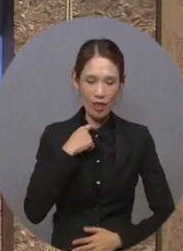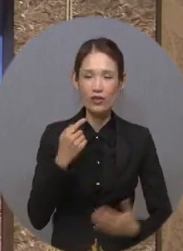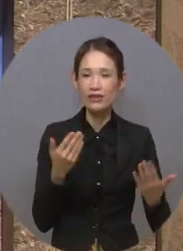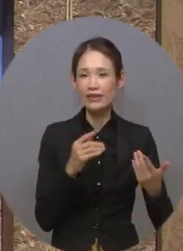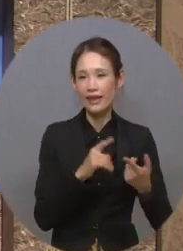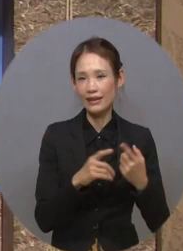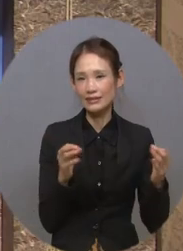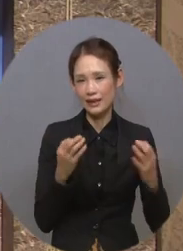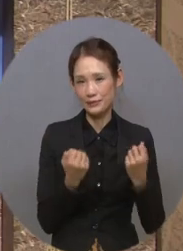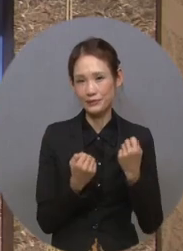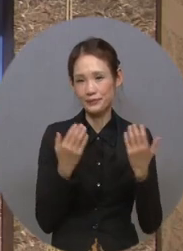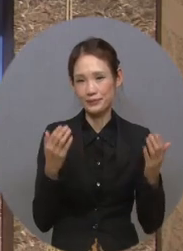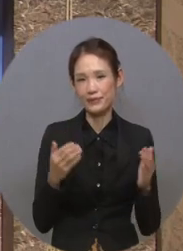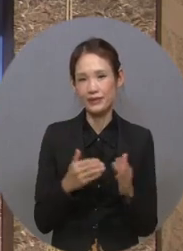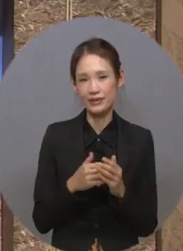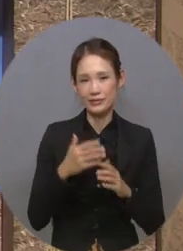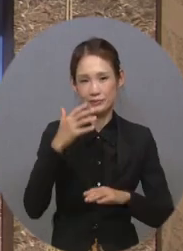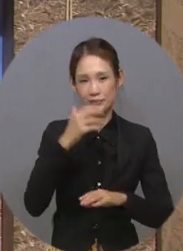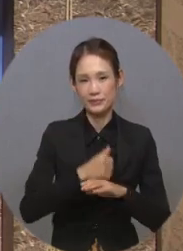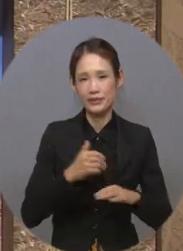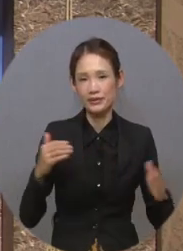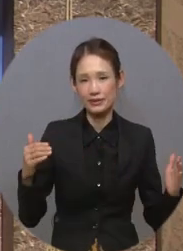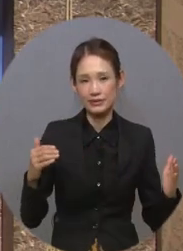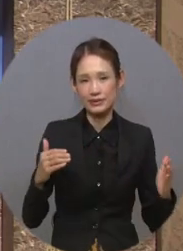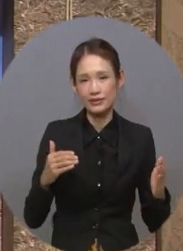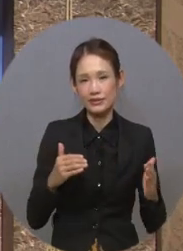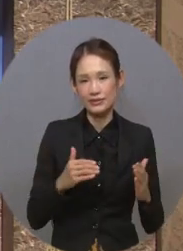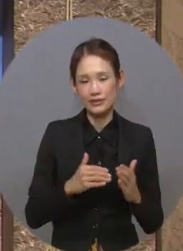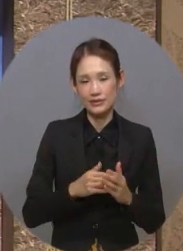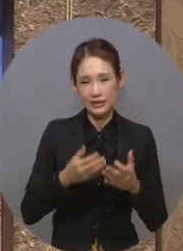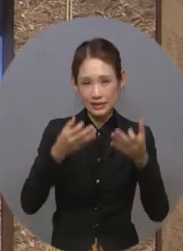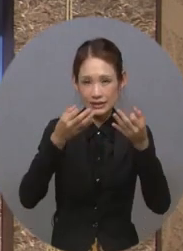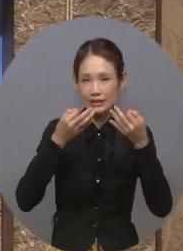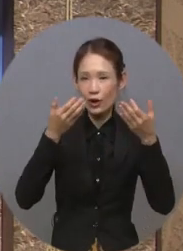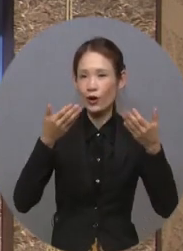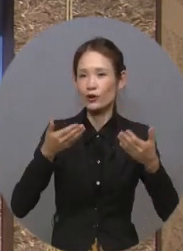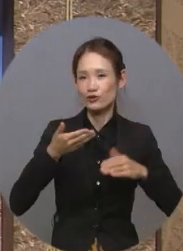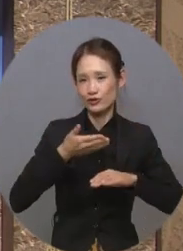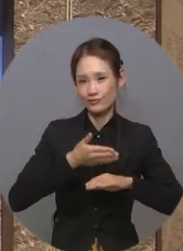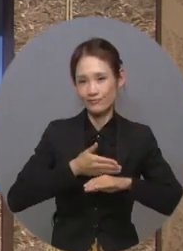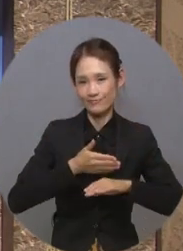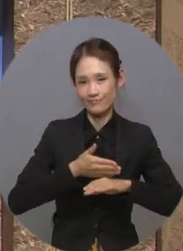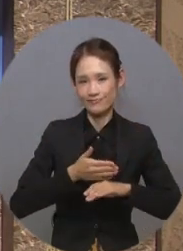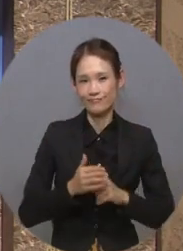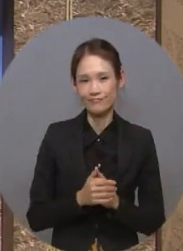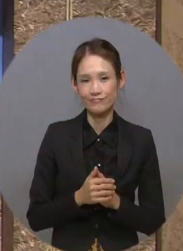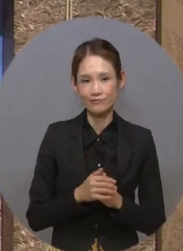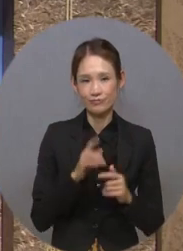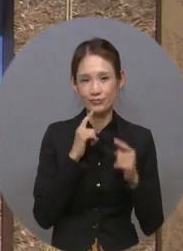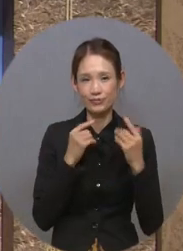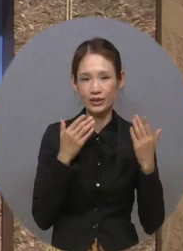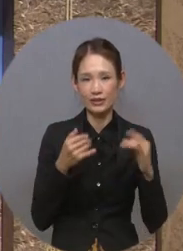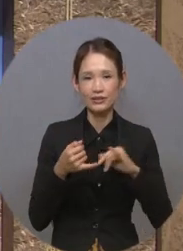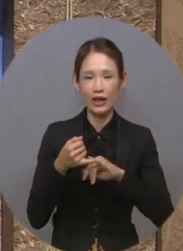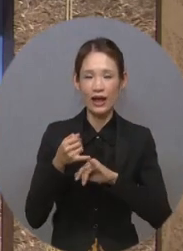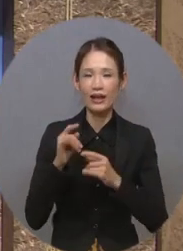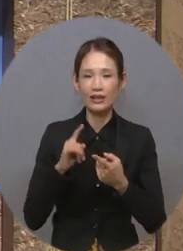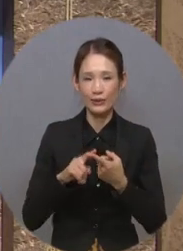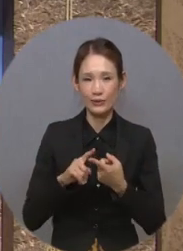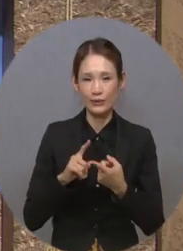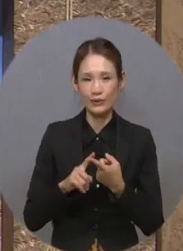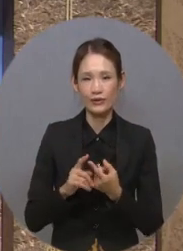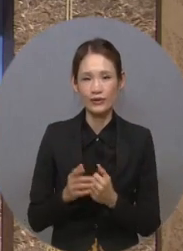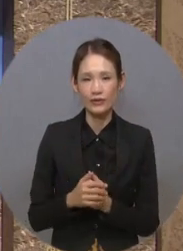말씀을 드렸는데요. 이렇게 끝까지 이렇게 청해 주셔서 너무 감사드리고요. 제가 말씀드리고 약속한